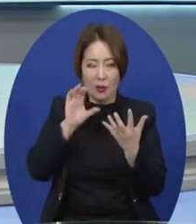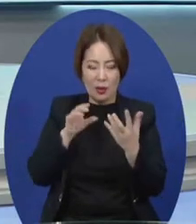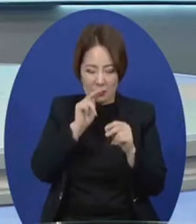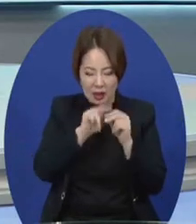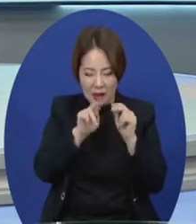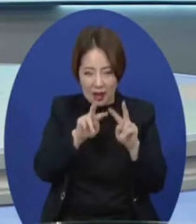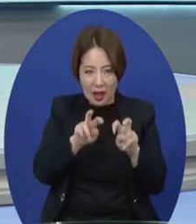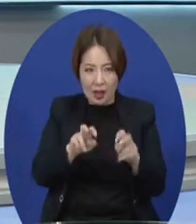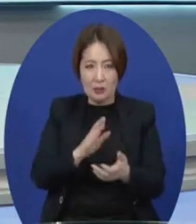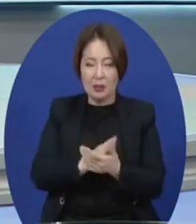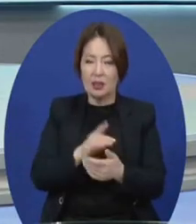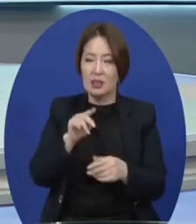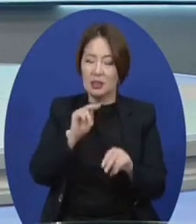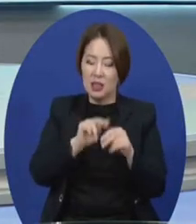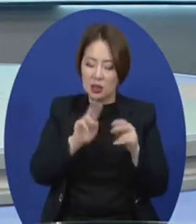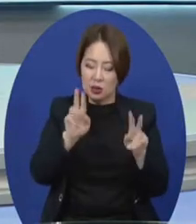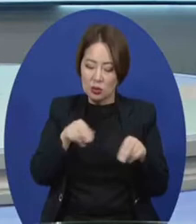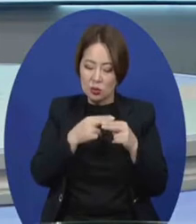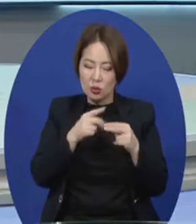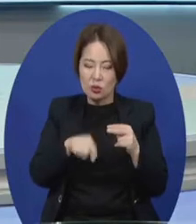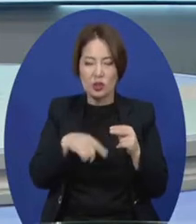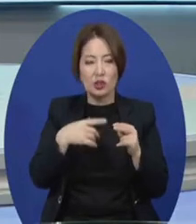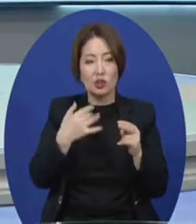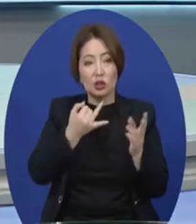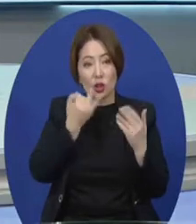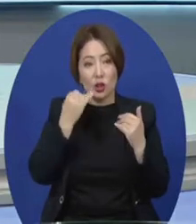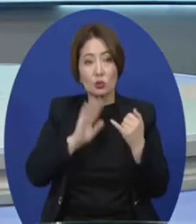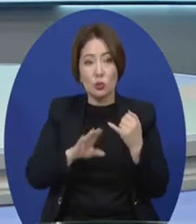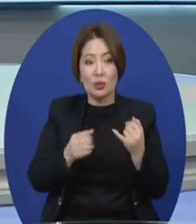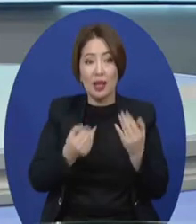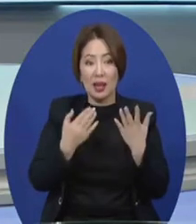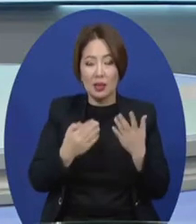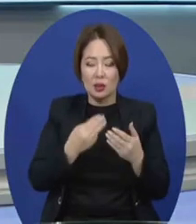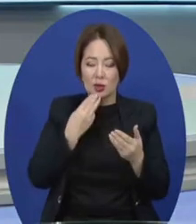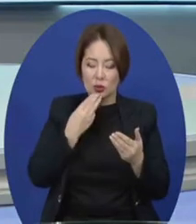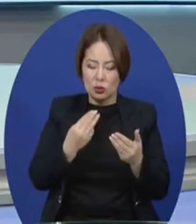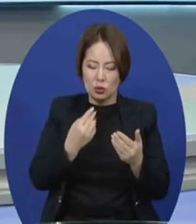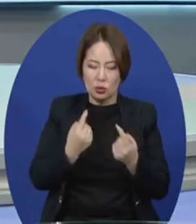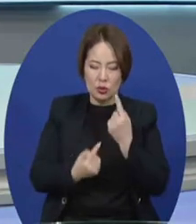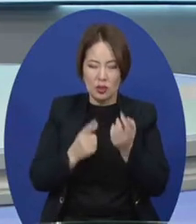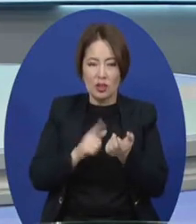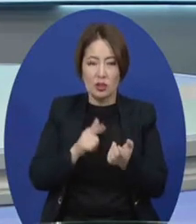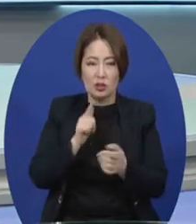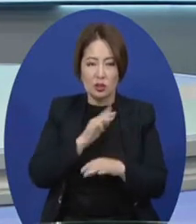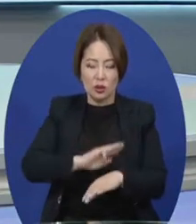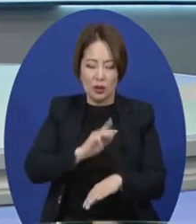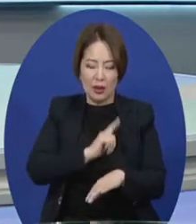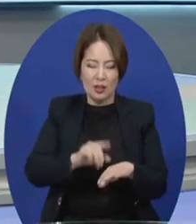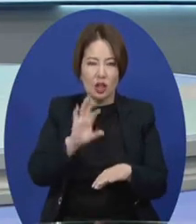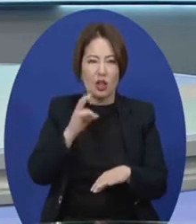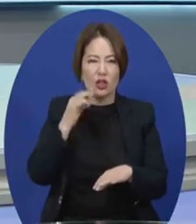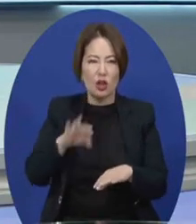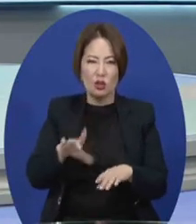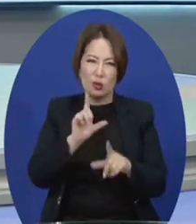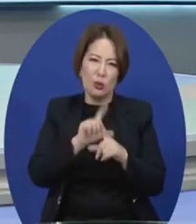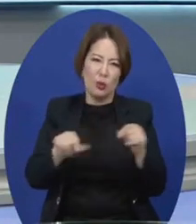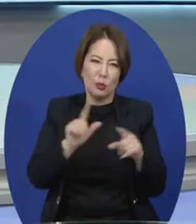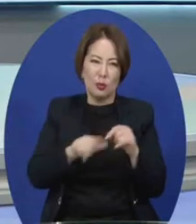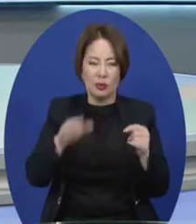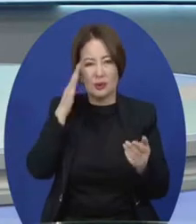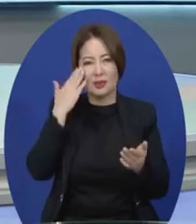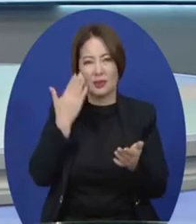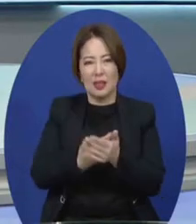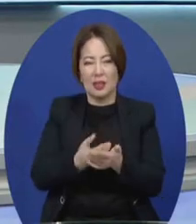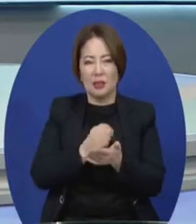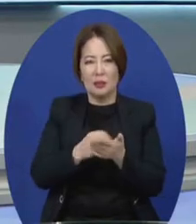шалгалт явуулж байна. Шалгалтын дүн энэ 7 өдрийн сүүлээр гарах юм. Мөн шудраг өрсөлдөөн хэрэглэгчийн төлөө газар нөөтийн суглааг боловлуулах саналыг холбогдох